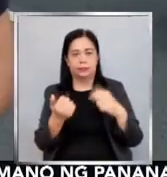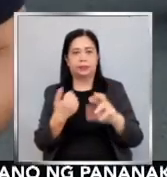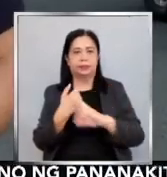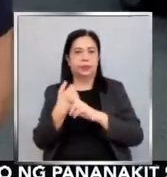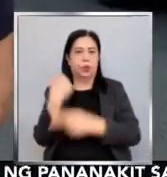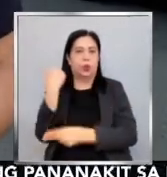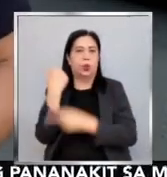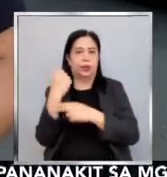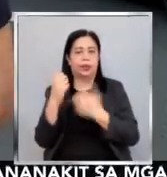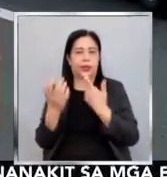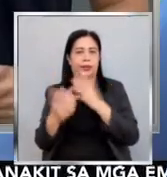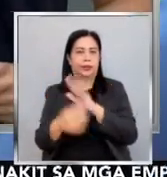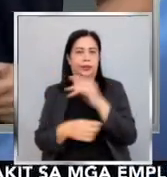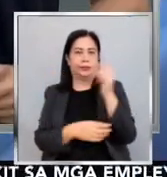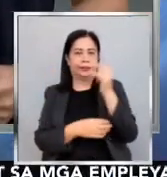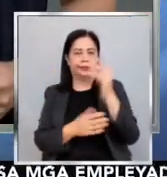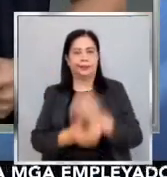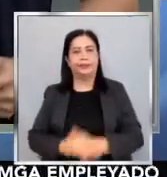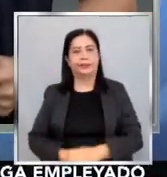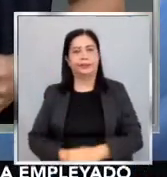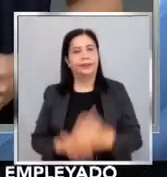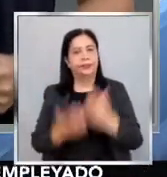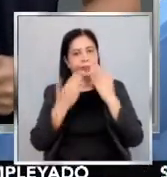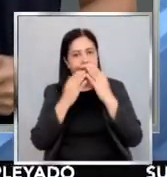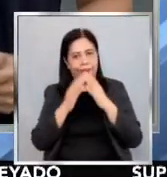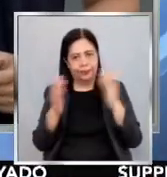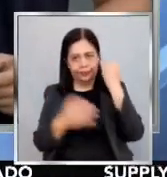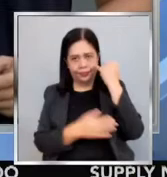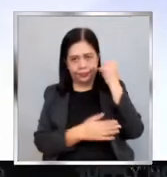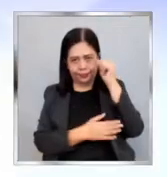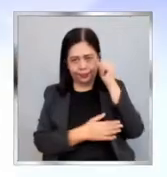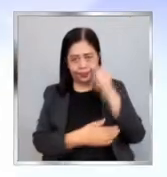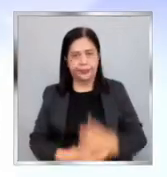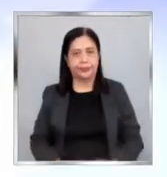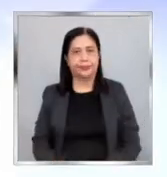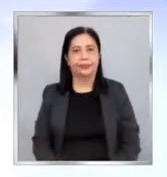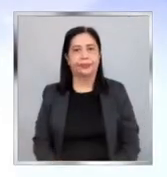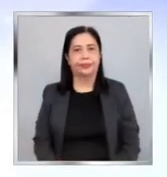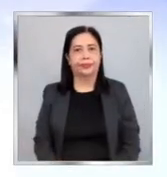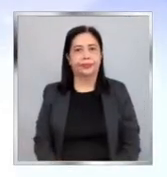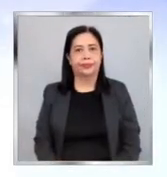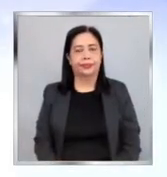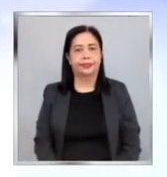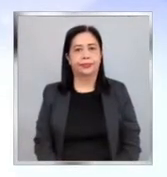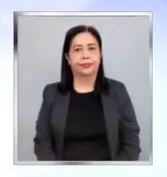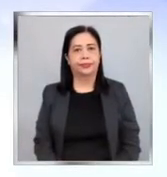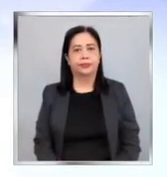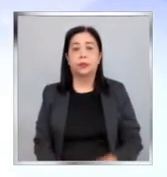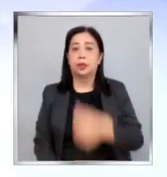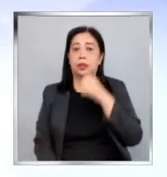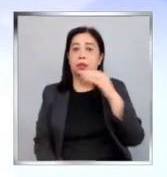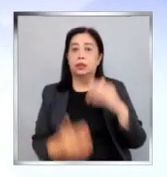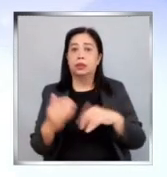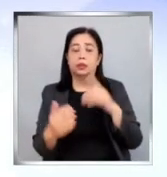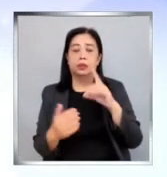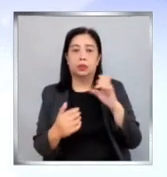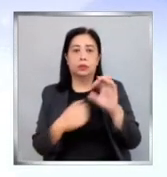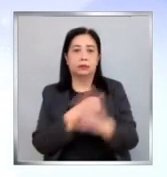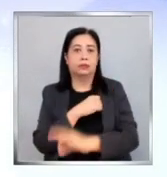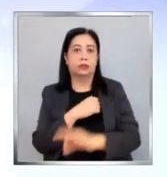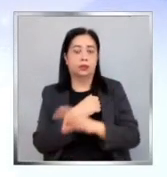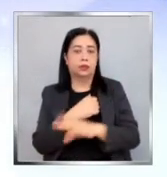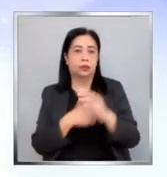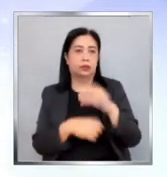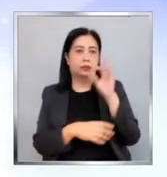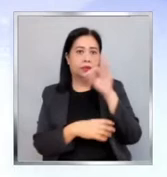kanilang airline. June. Maraming salamat, Jonathan Andal. Hindi bababa sa 100 dayuhan at Pilipinong tauhan na